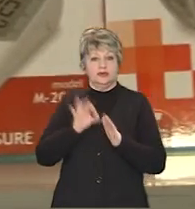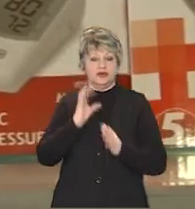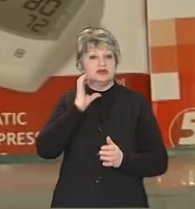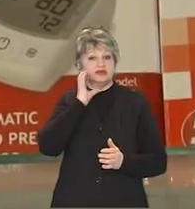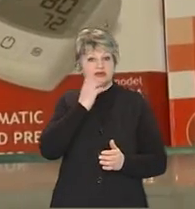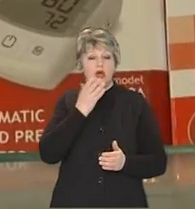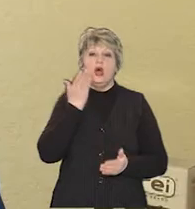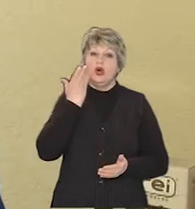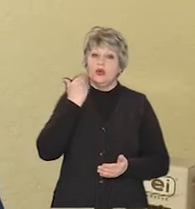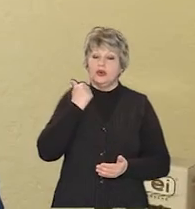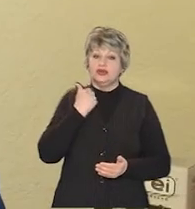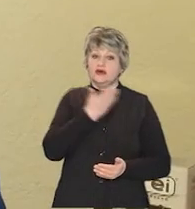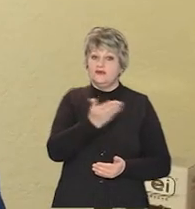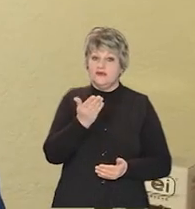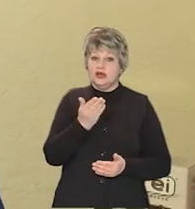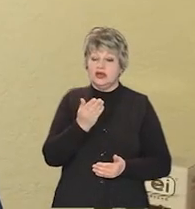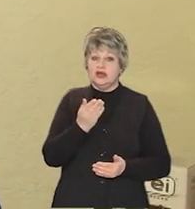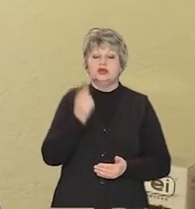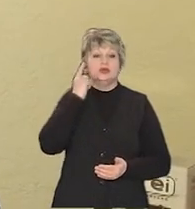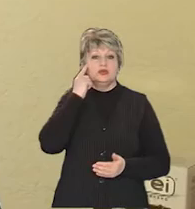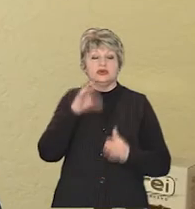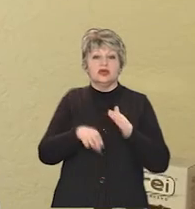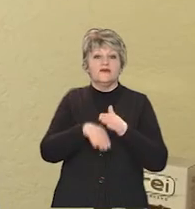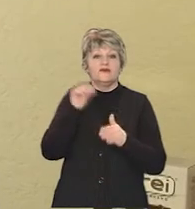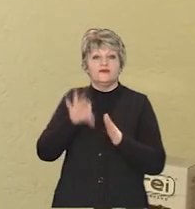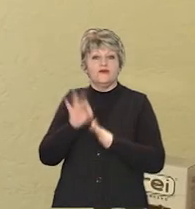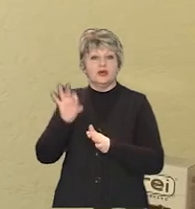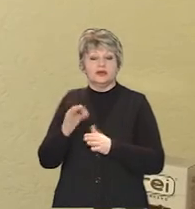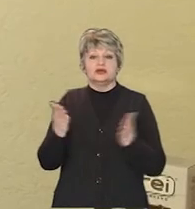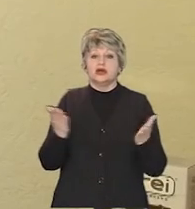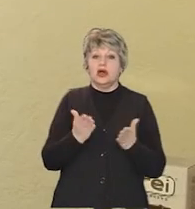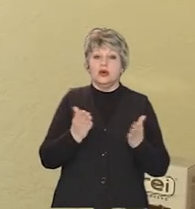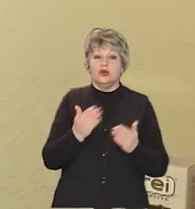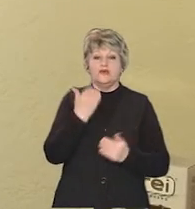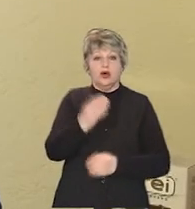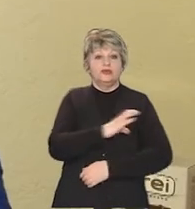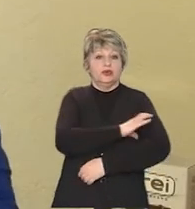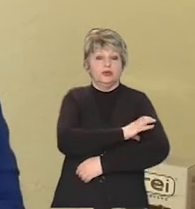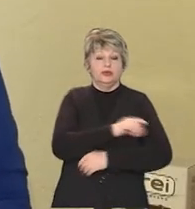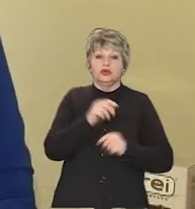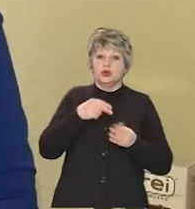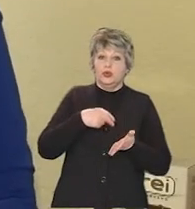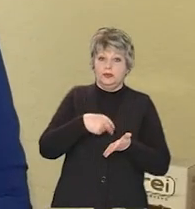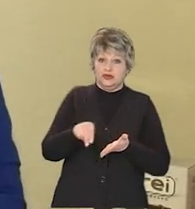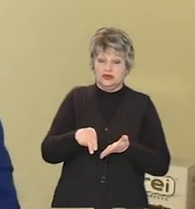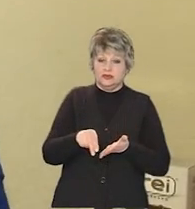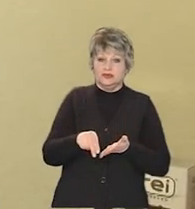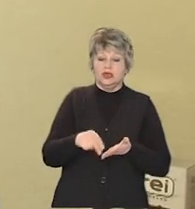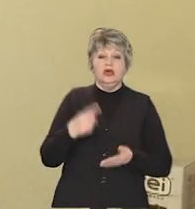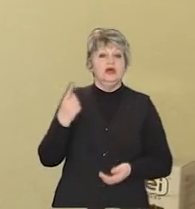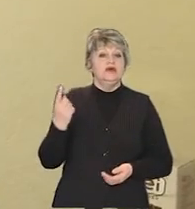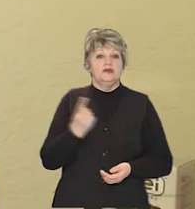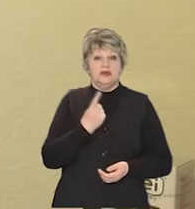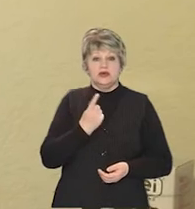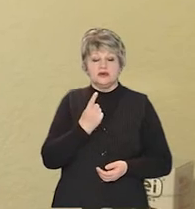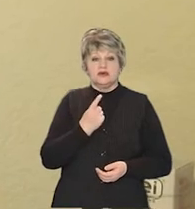слід ретельно. Когда вы стоите перед выбором, какой же вам тонометр купить, вы